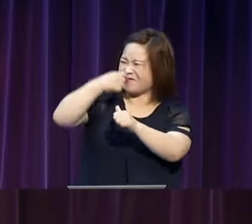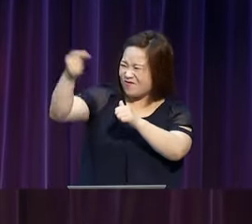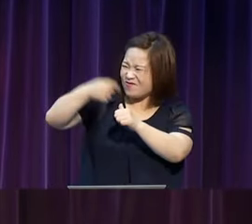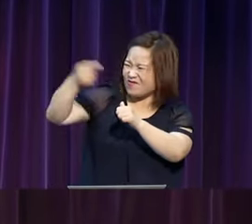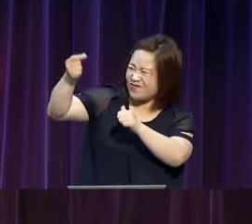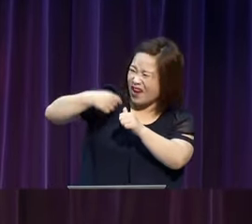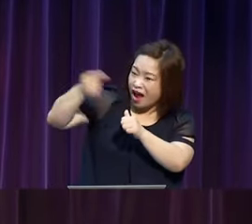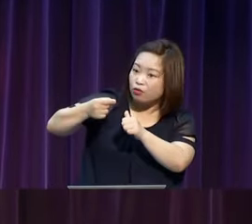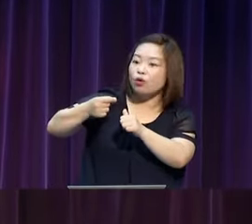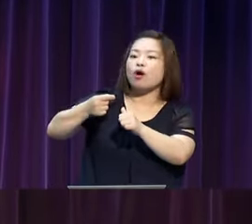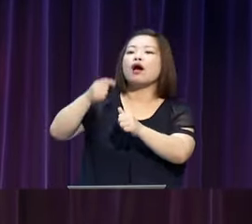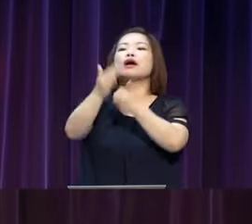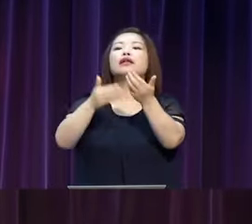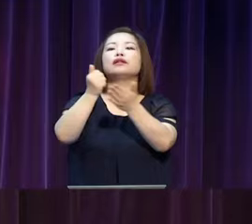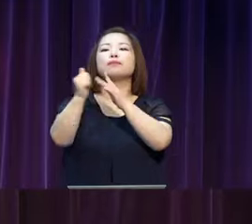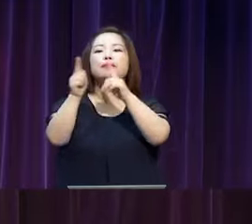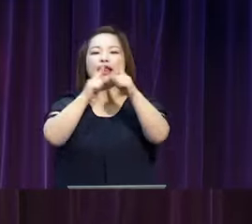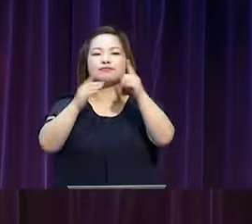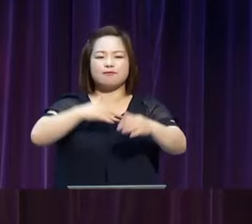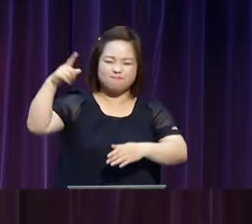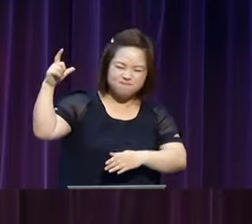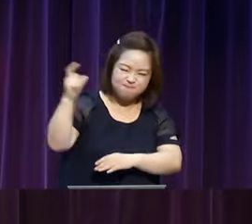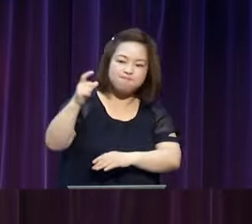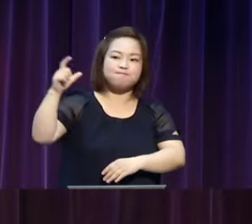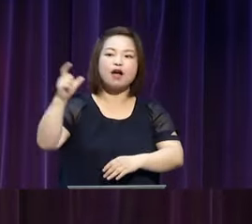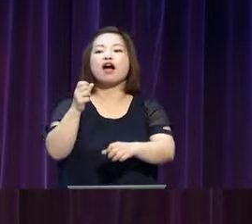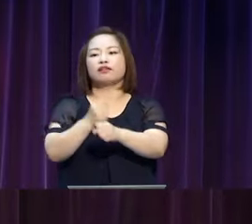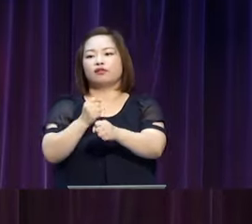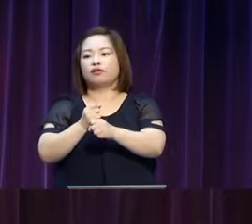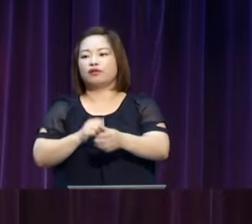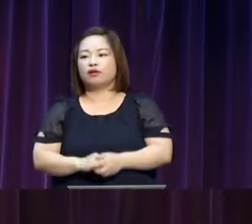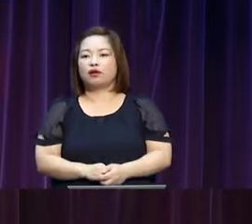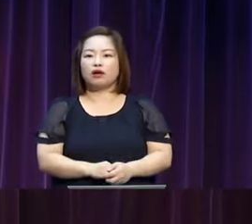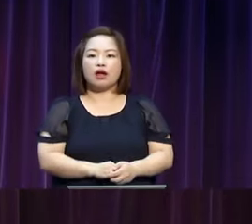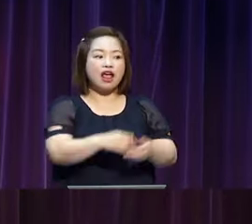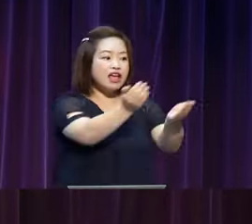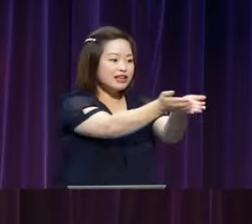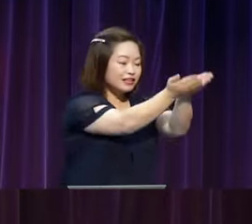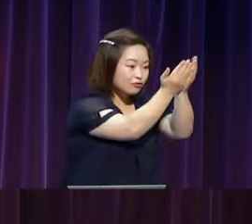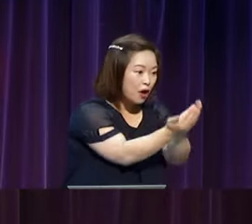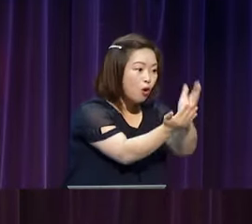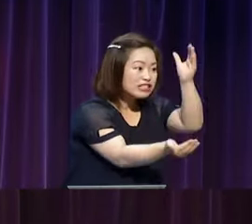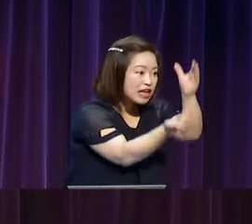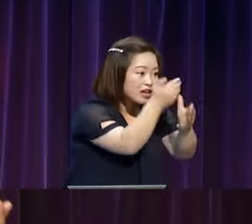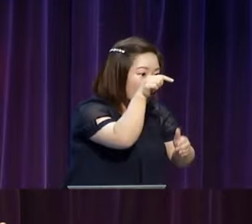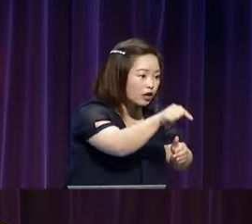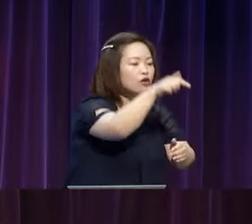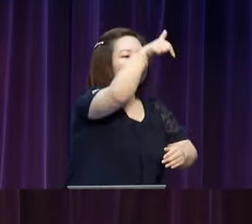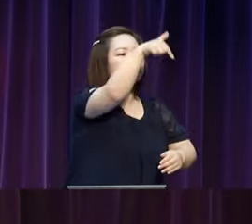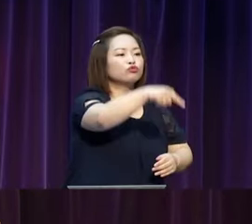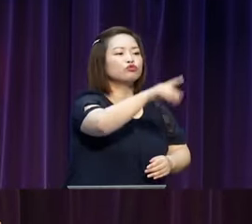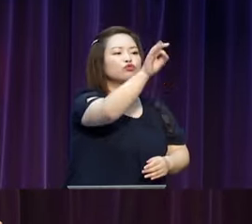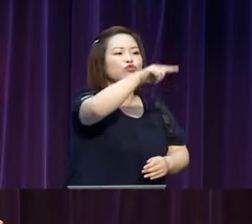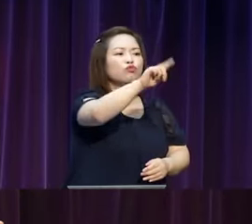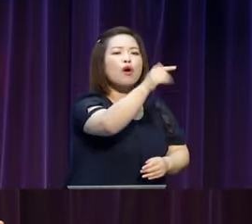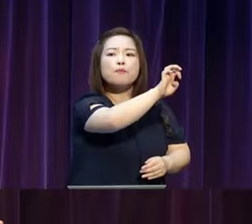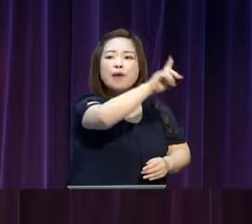거예요. 우리는 세월호 사건 일으킨 그 교회하고 다릅니다. 완전히 다른